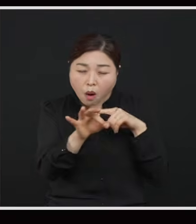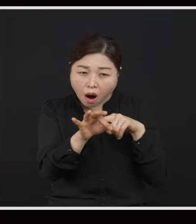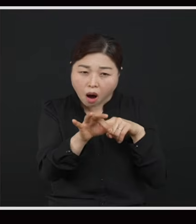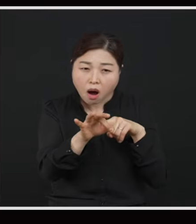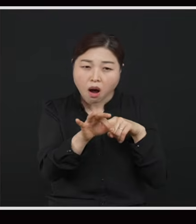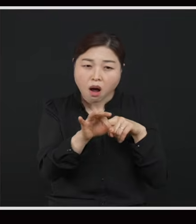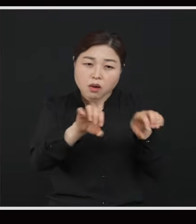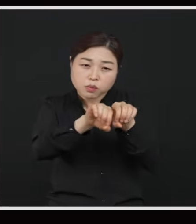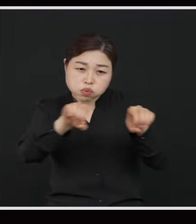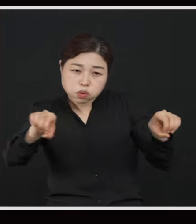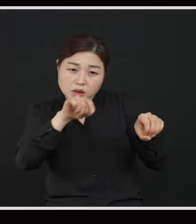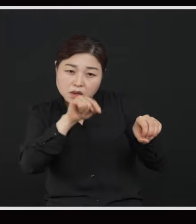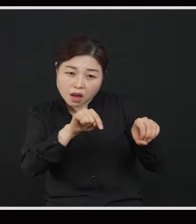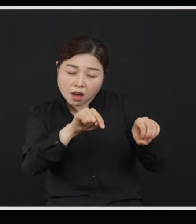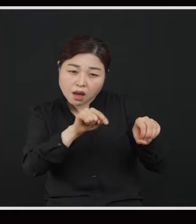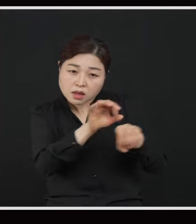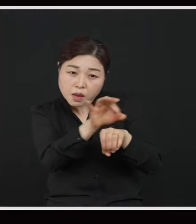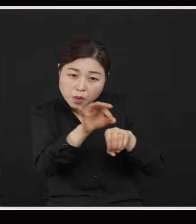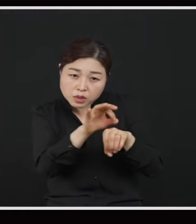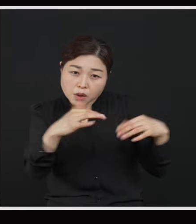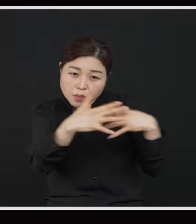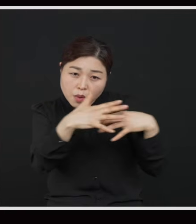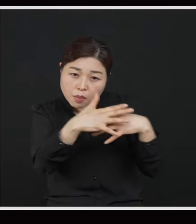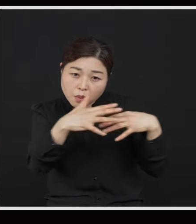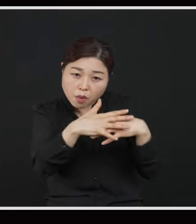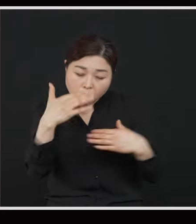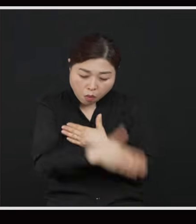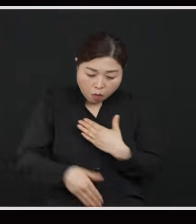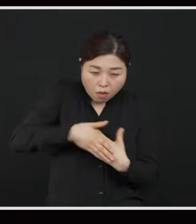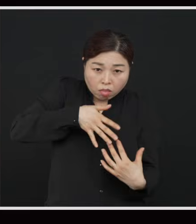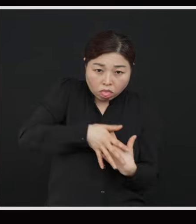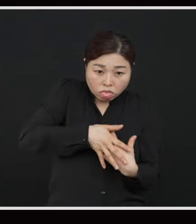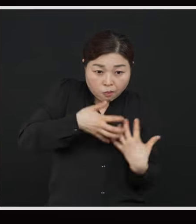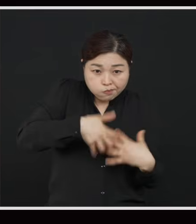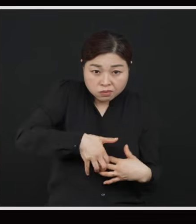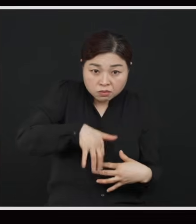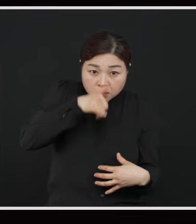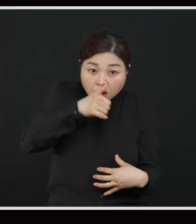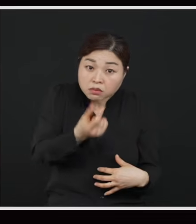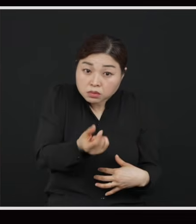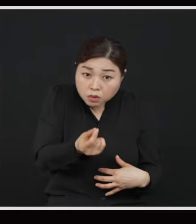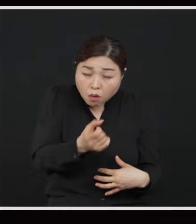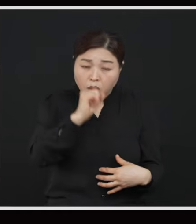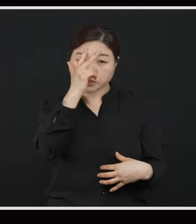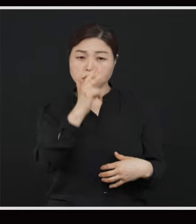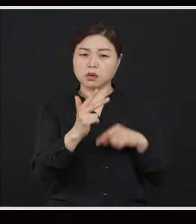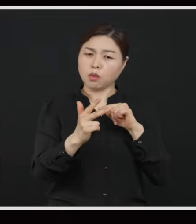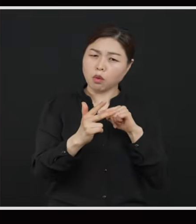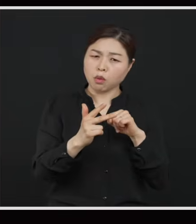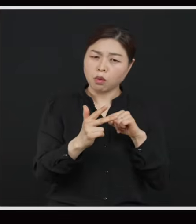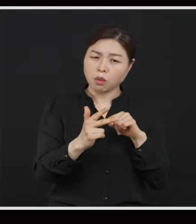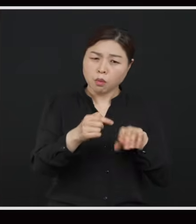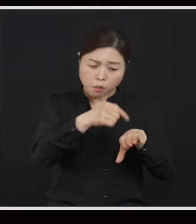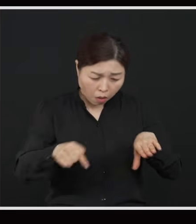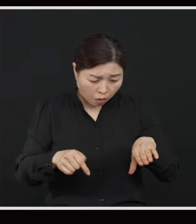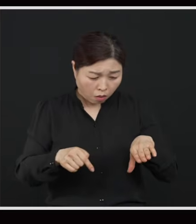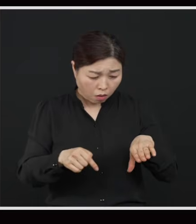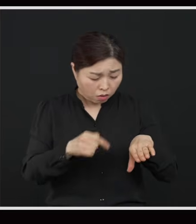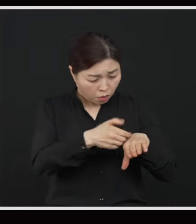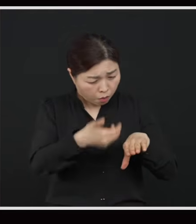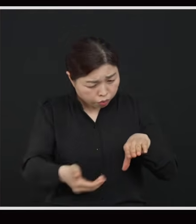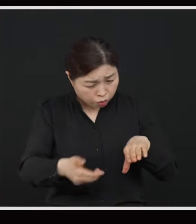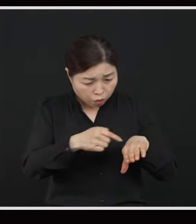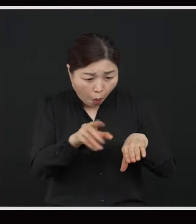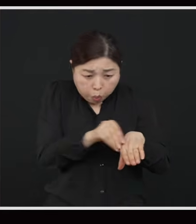들어서 혈관을 만드는 그 세포들이 제대로 작동을 못해서 혈액순환이 잘 안 되잖아요. 그럼 갑자기 상처가